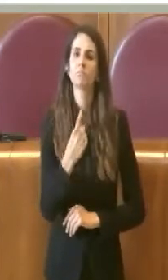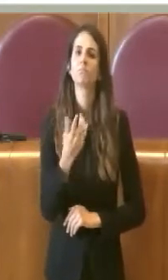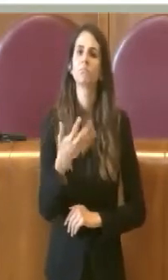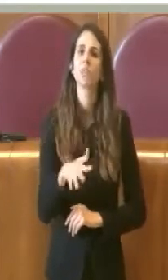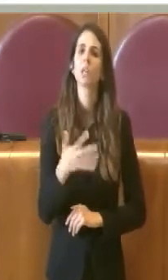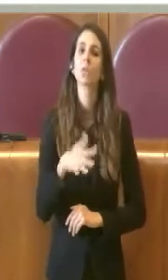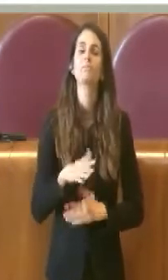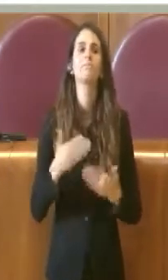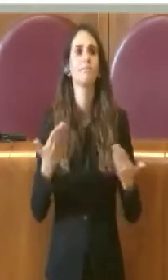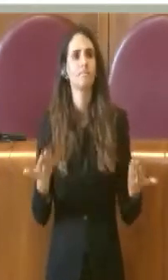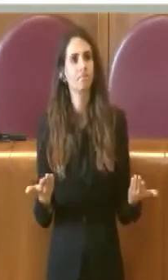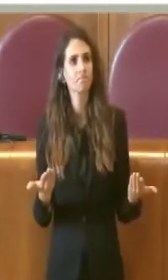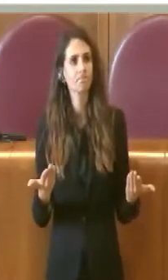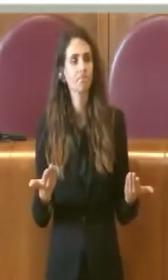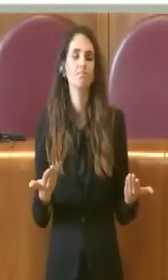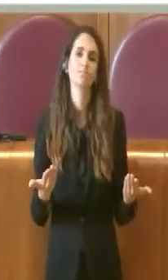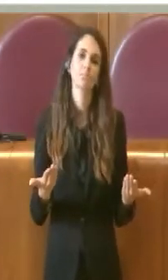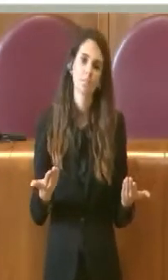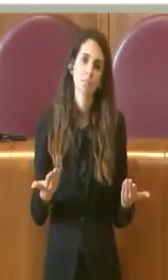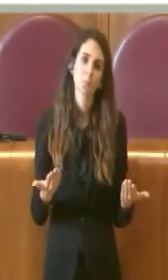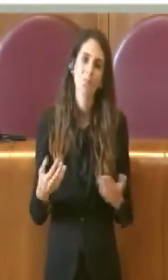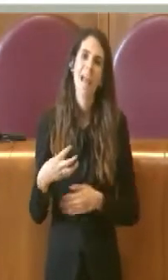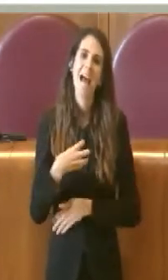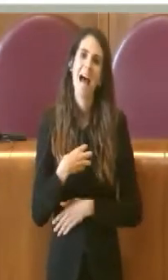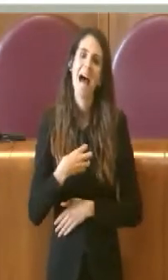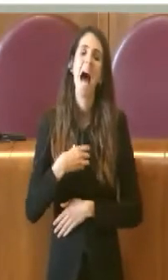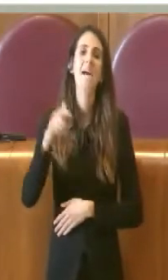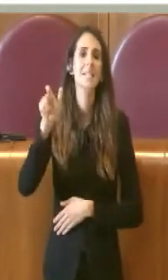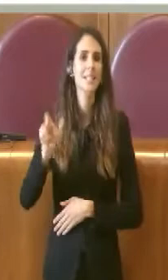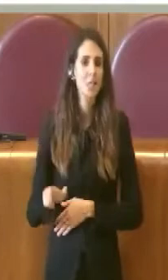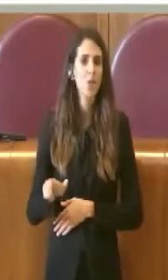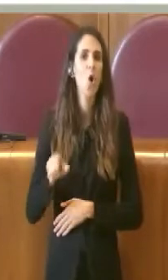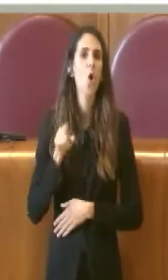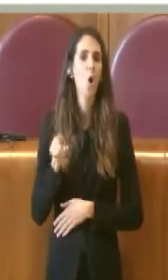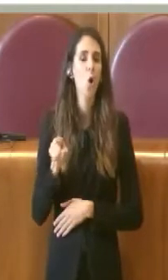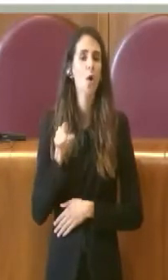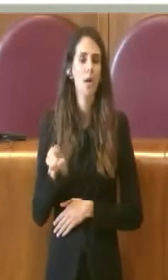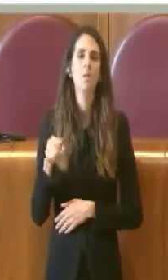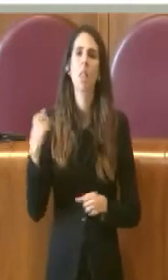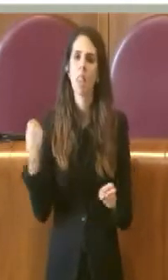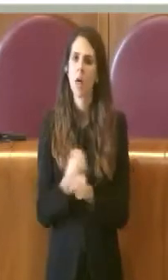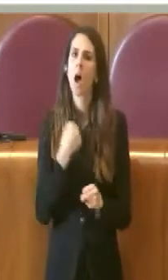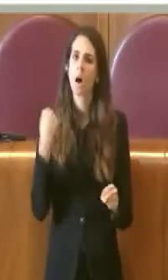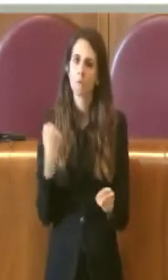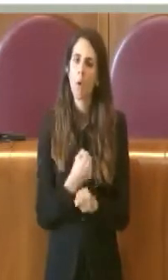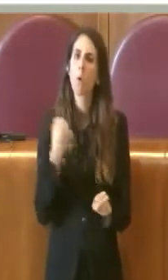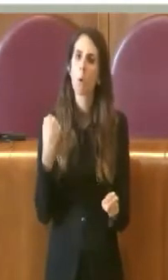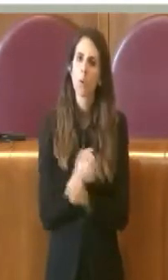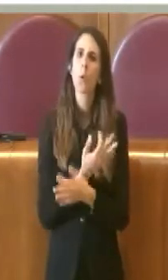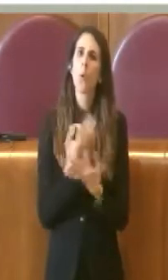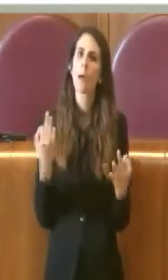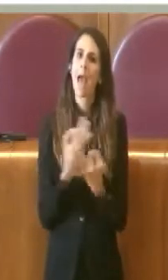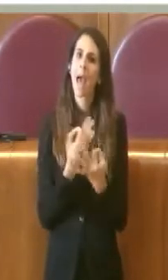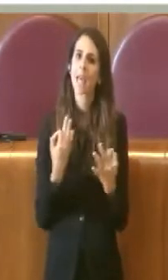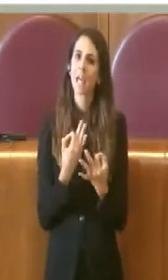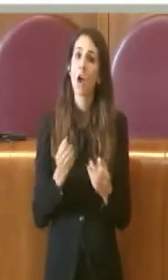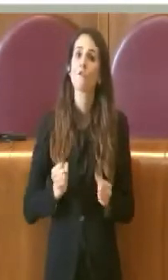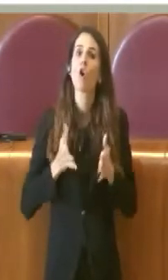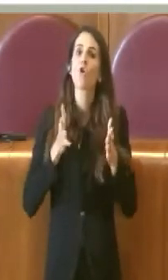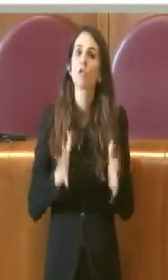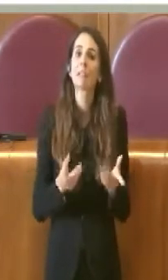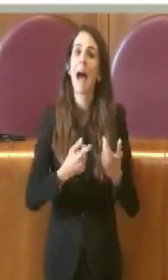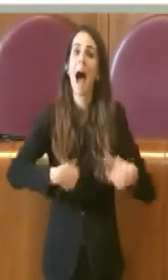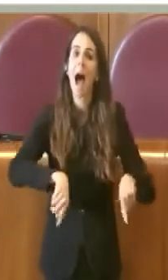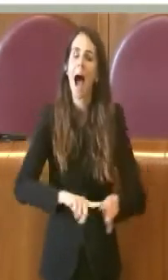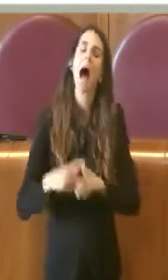detto: guardate, per una volta l'assessore ha fatto esattamente quello che l'Aula gli aveva chiesto di fare e